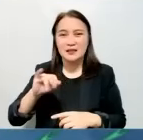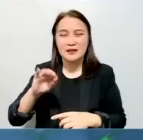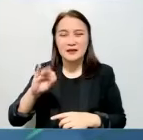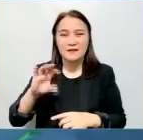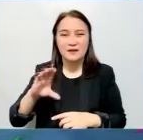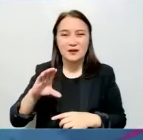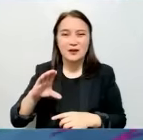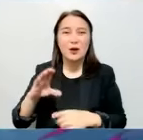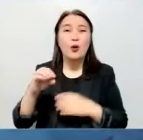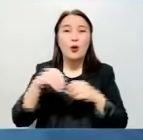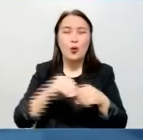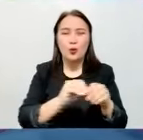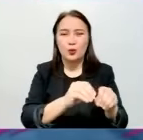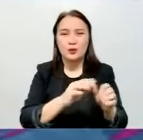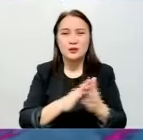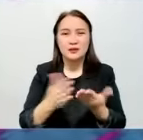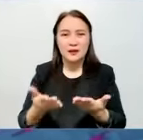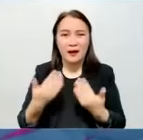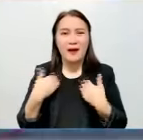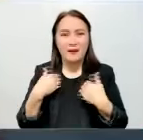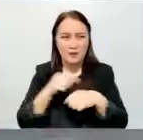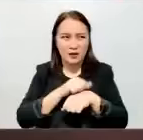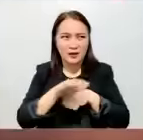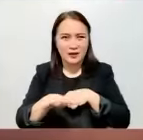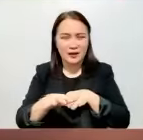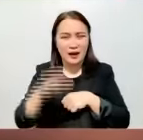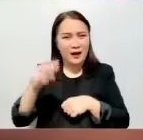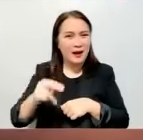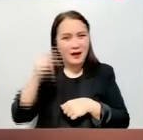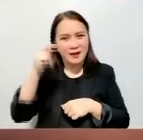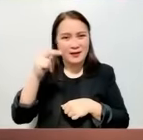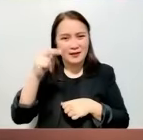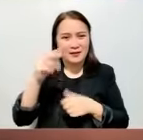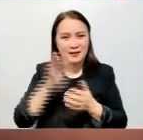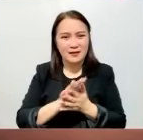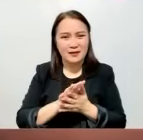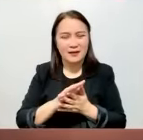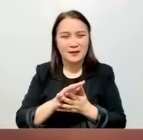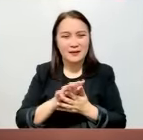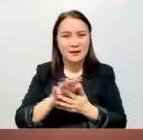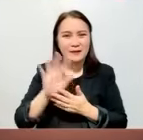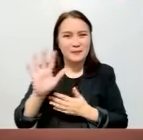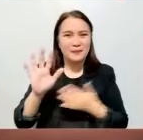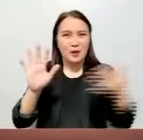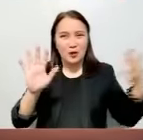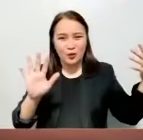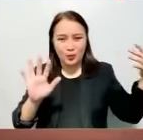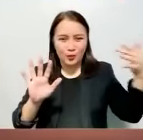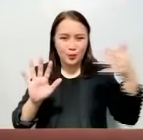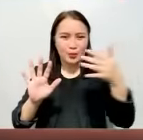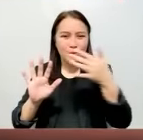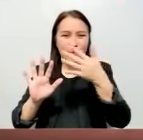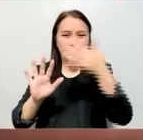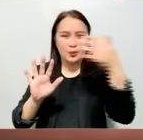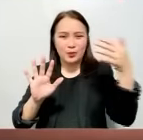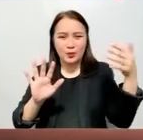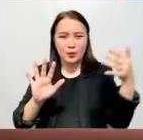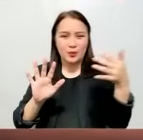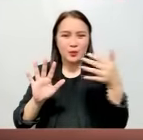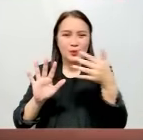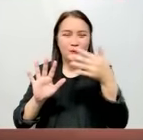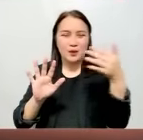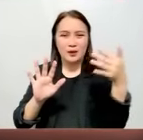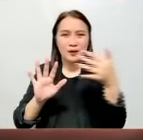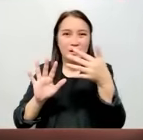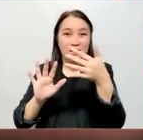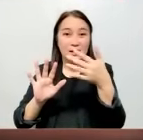bahagi ng bansa. Bakit mainit ng hangin? Kasi part nitong Pacific Ocean kung saan mostly sunlight ay na-absorb mismo ng